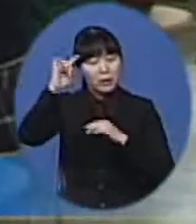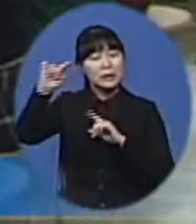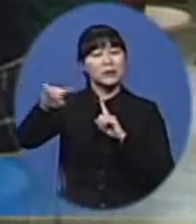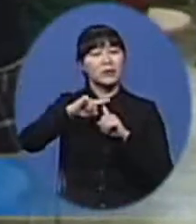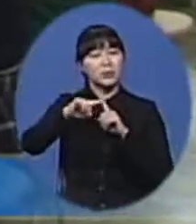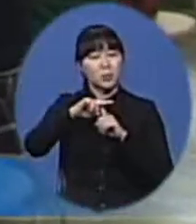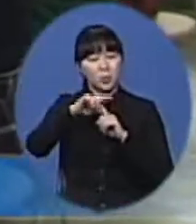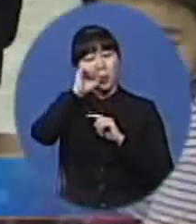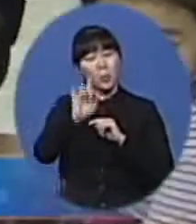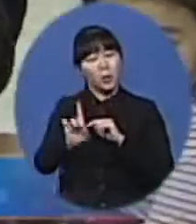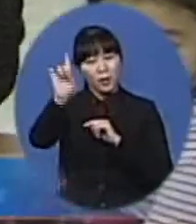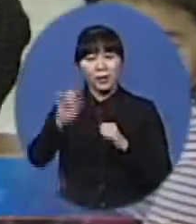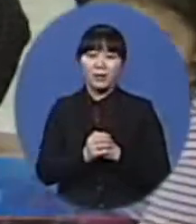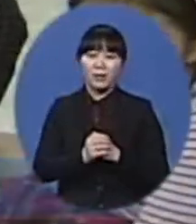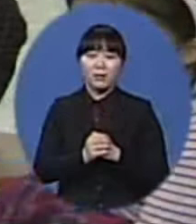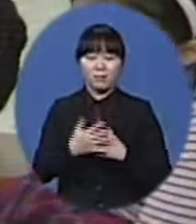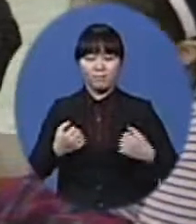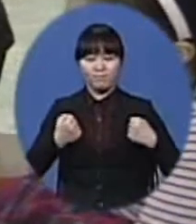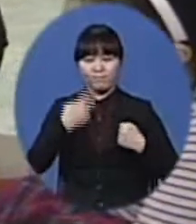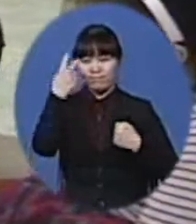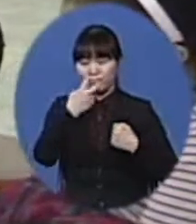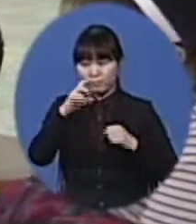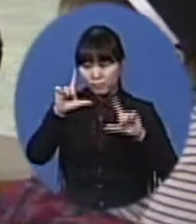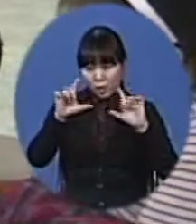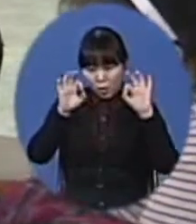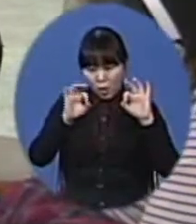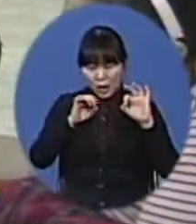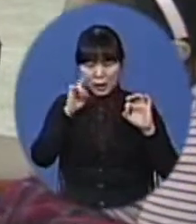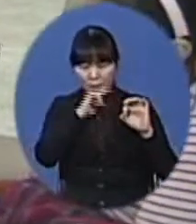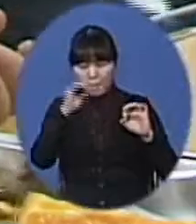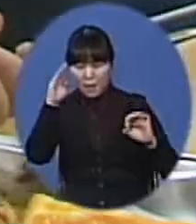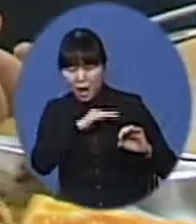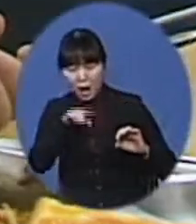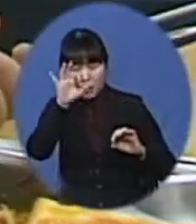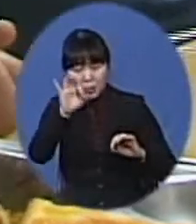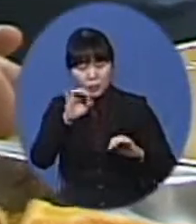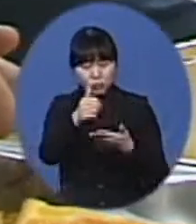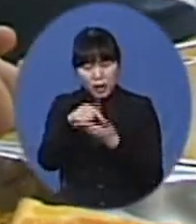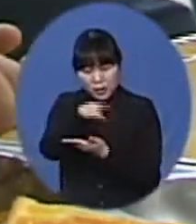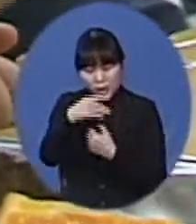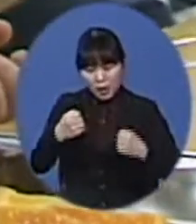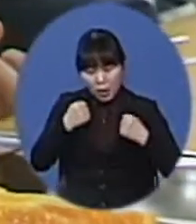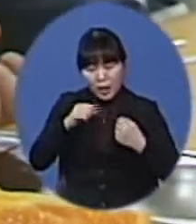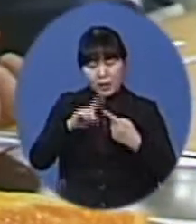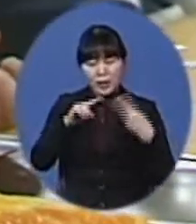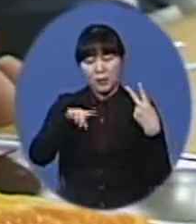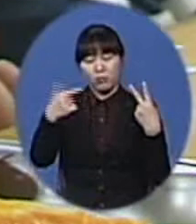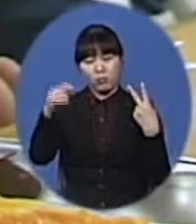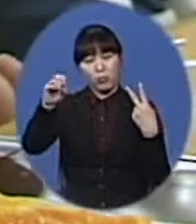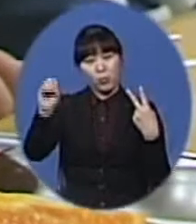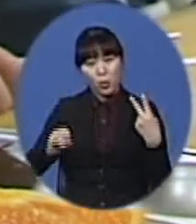쪽으로 높은 편이었습니다. 건강 상태가 나쁘거나 매우 나쁘다는 비율인 주관적 건강 상태는